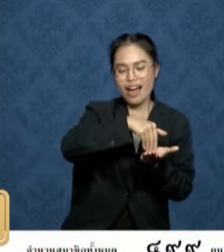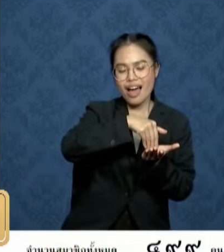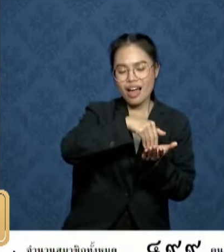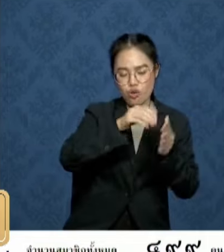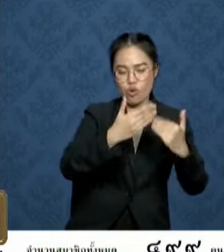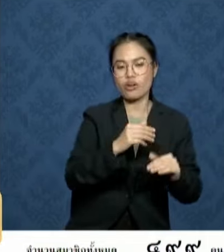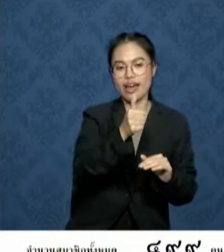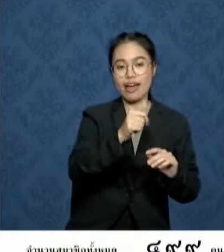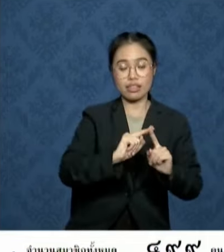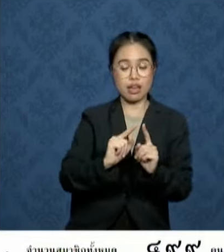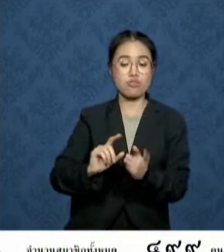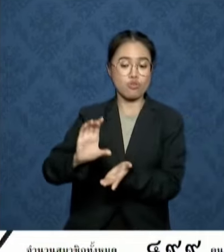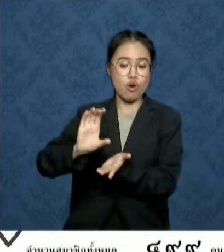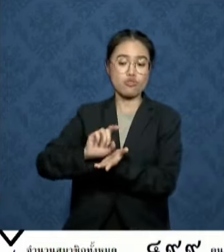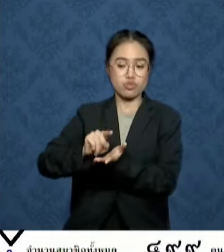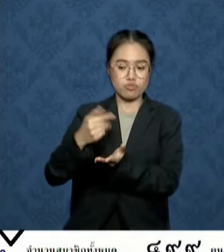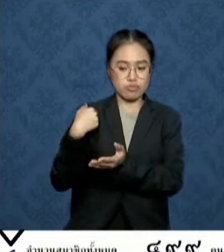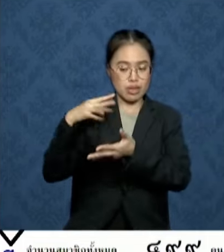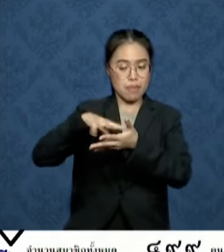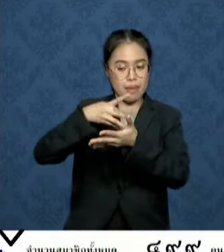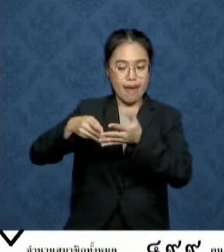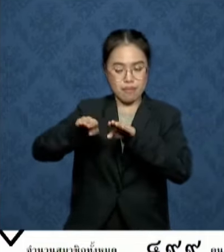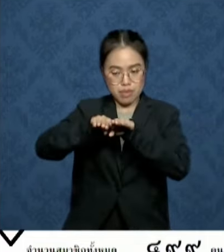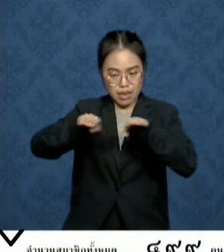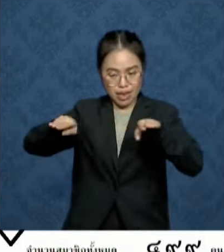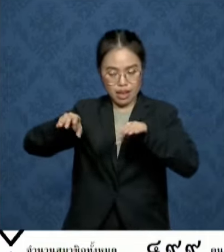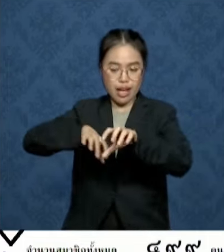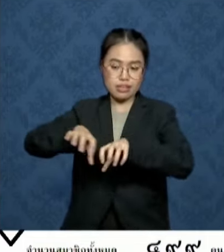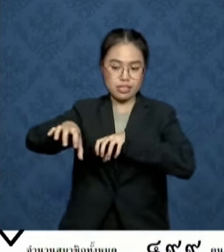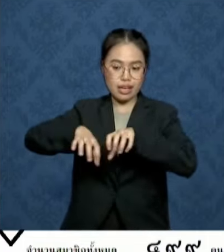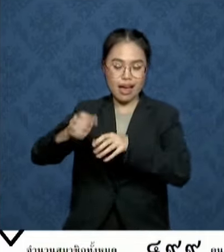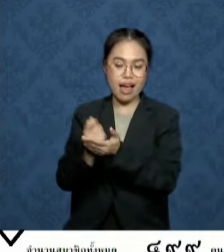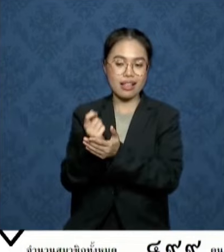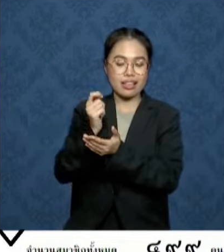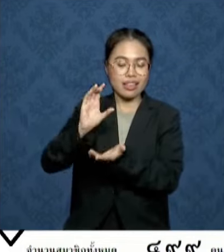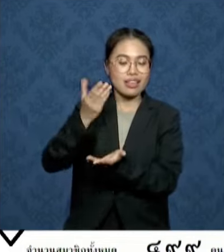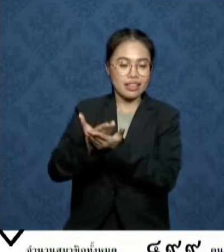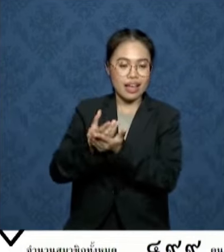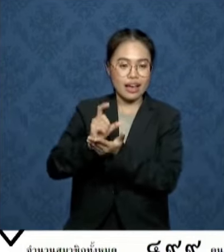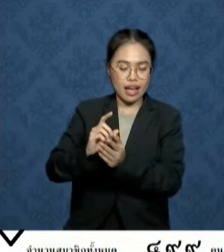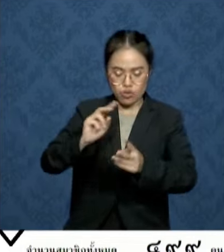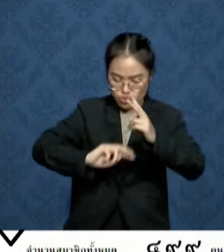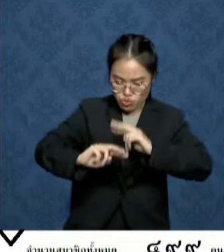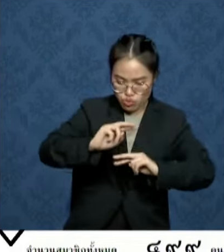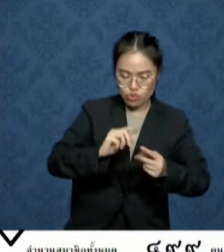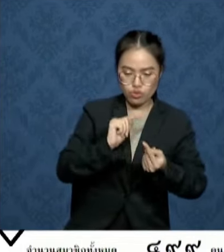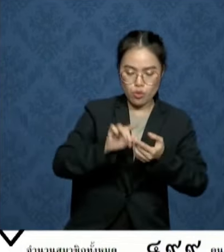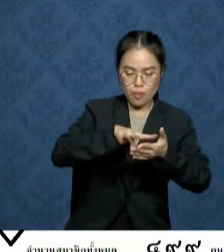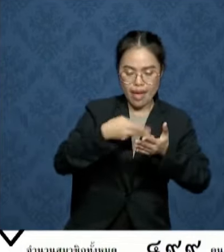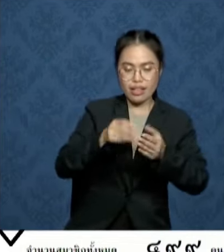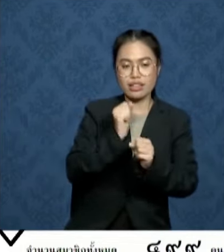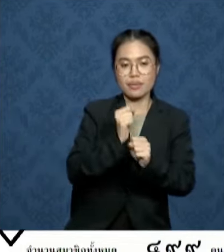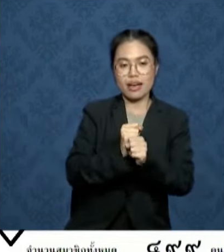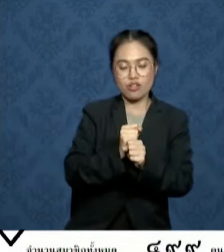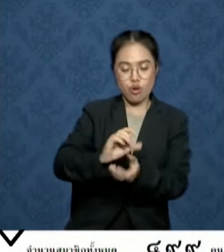แต่กองทนเห่านี้กมีเกฎ มีแผนกใช้เงfirstขตวเอง ดงนั้น การรวมแผนการใช้เงินทั้งในงประมาณ แลเงินนอก งประ